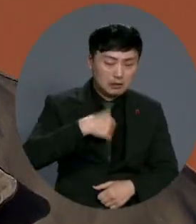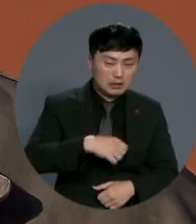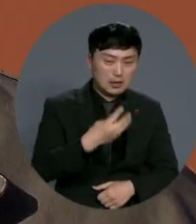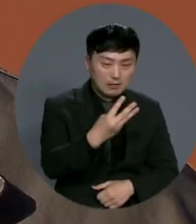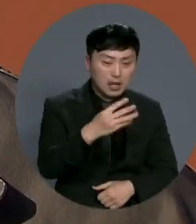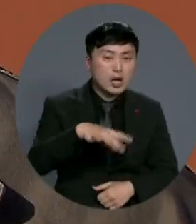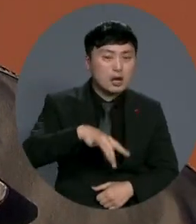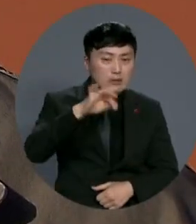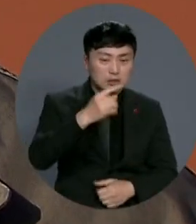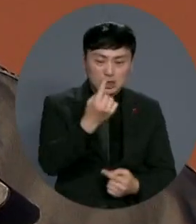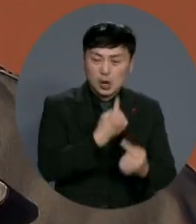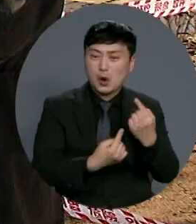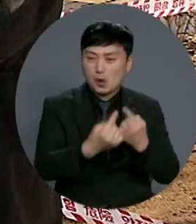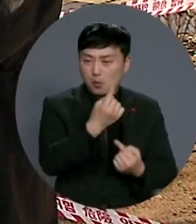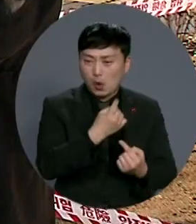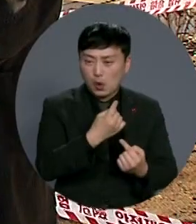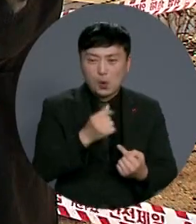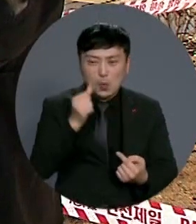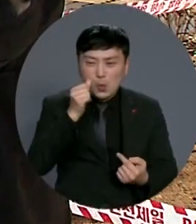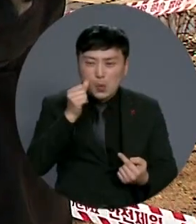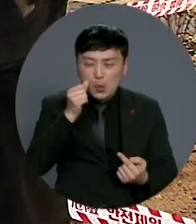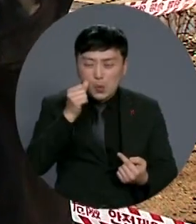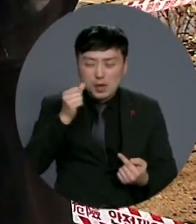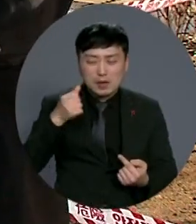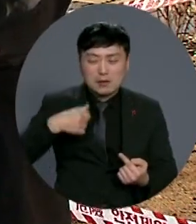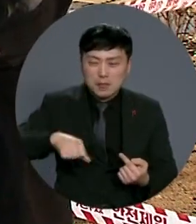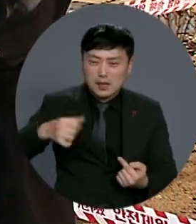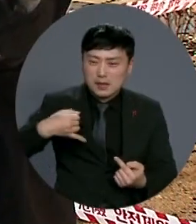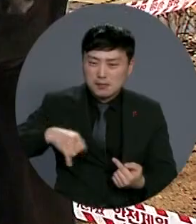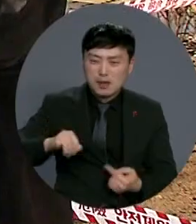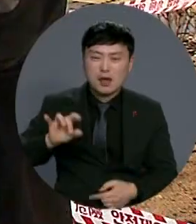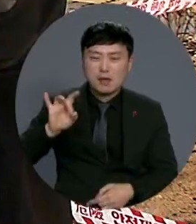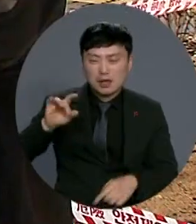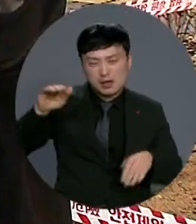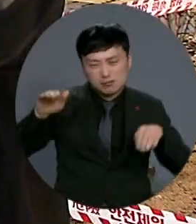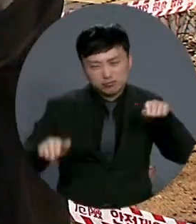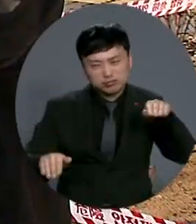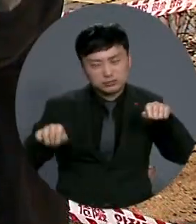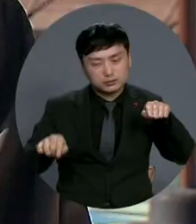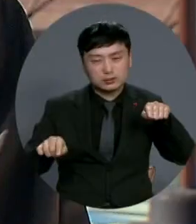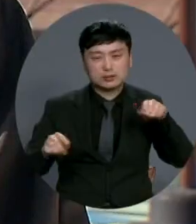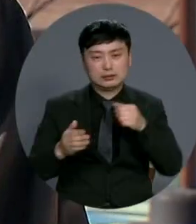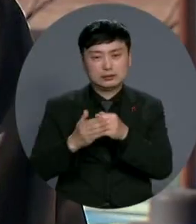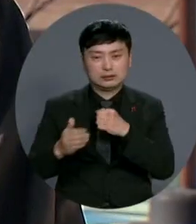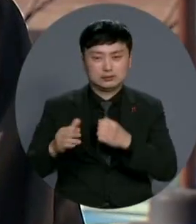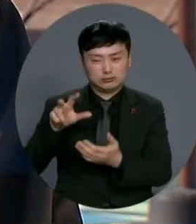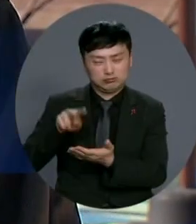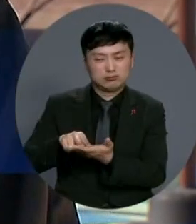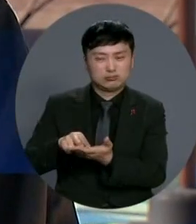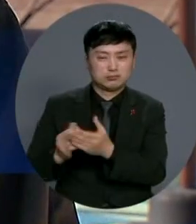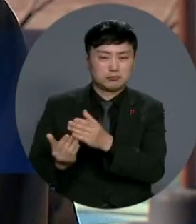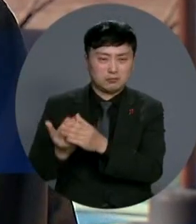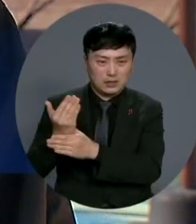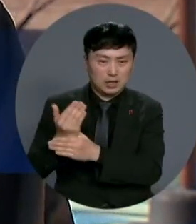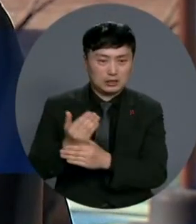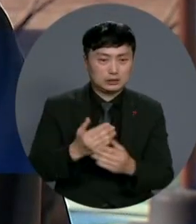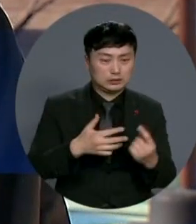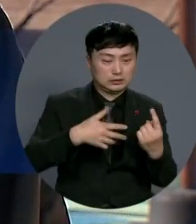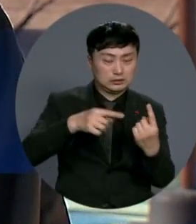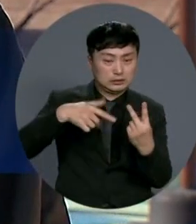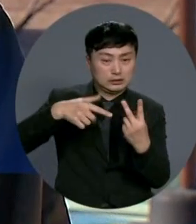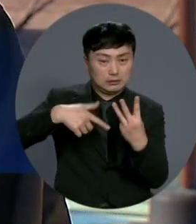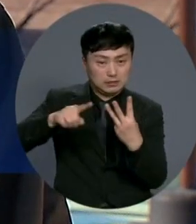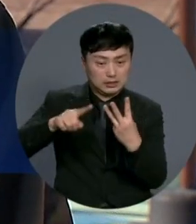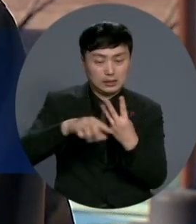선발하는 우선 모집이 외동 역차별을 부추긴다는 주장마저 나올 정도입니다 1지망 3지망까지 총 세